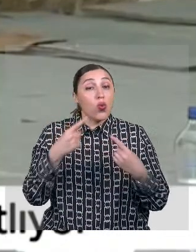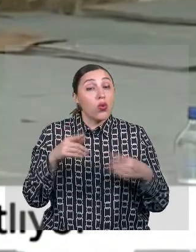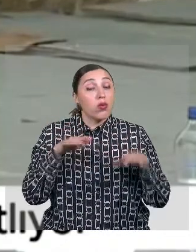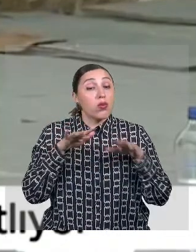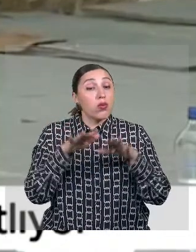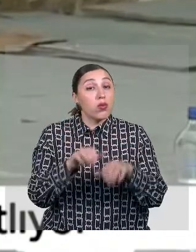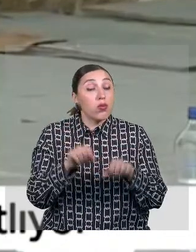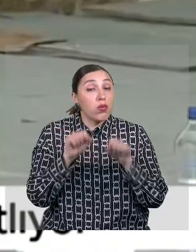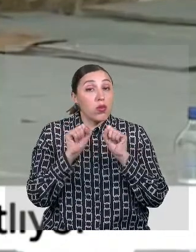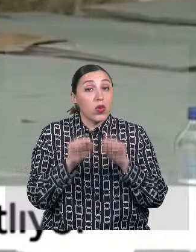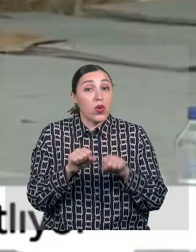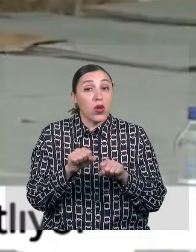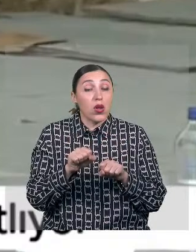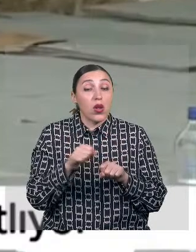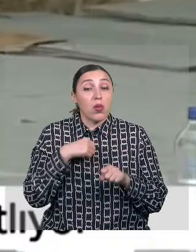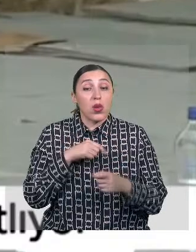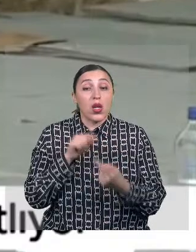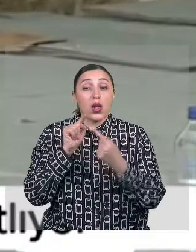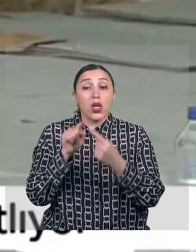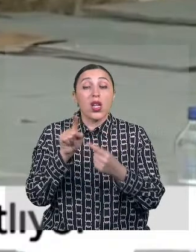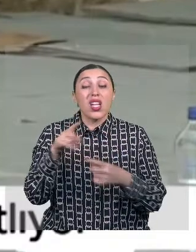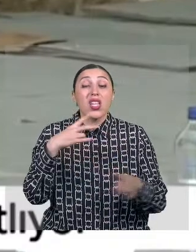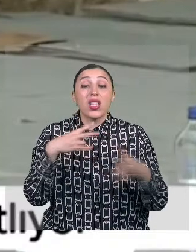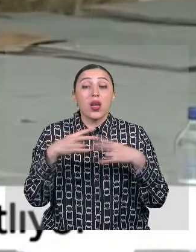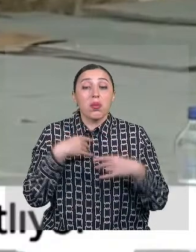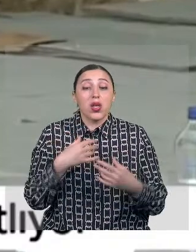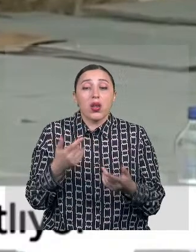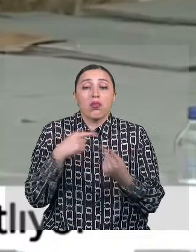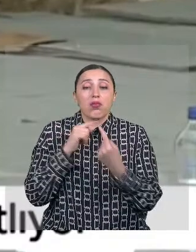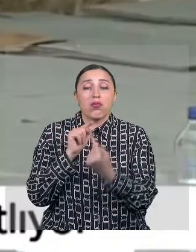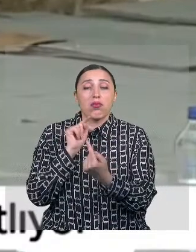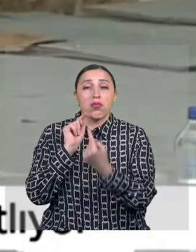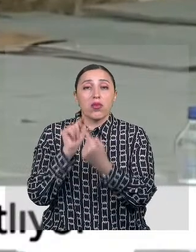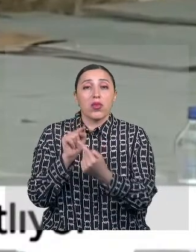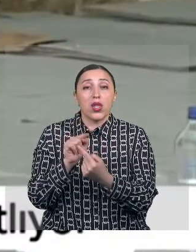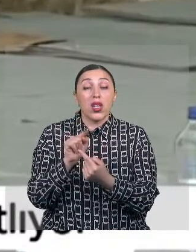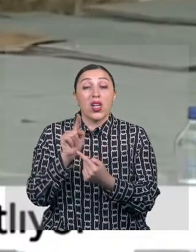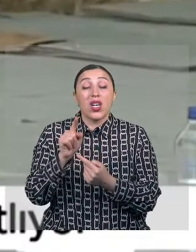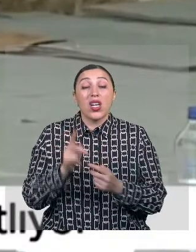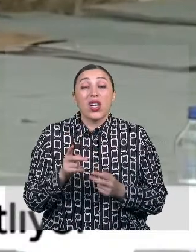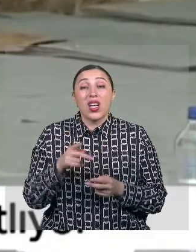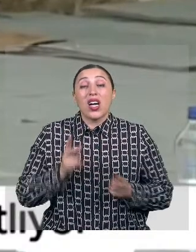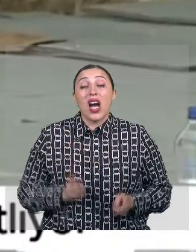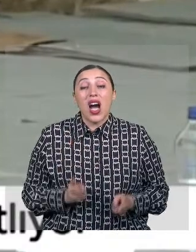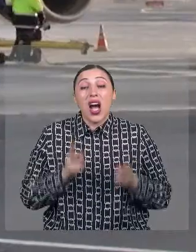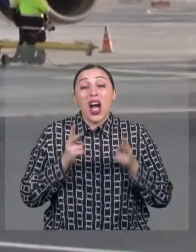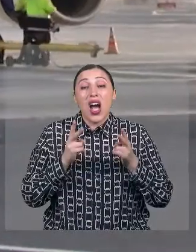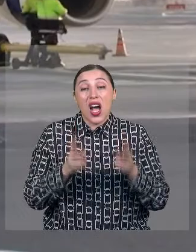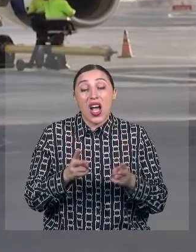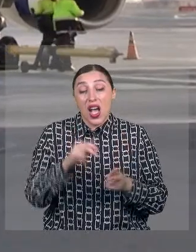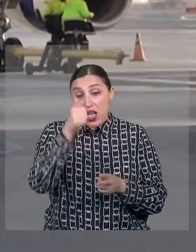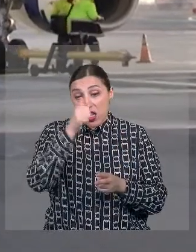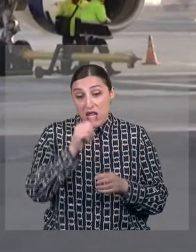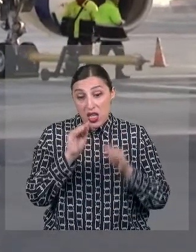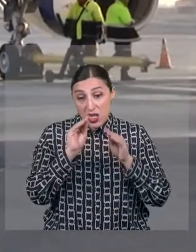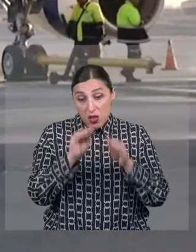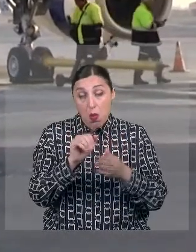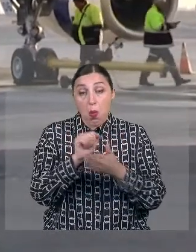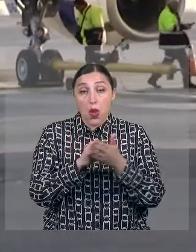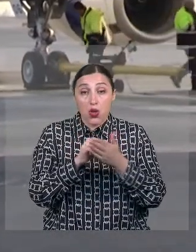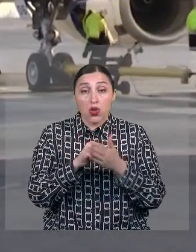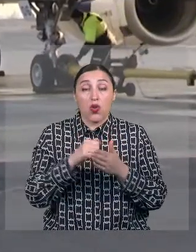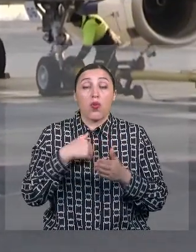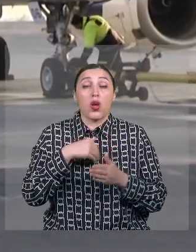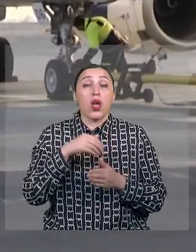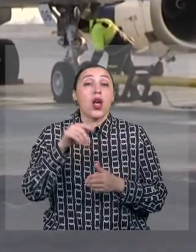միջոցների։ «Մենք չենք ընդունի նման սադրանքները»։ Ի պատասխան ահաբեկիչների հուշարձանի բացման Թուրքիան փակել է իր օթային